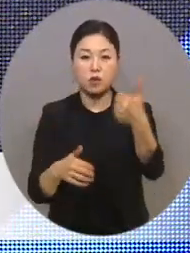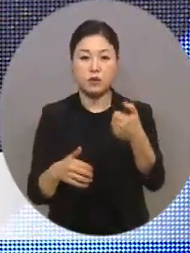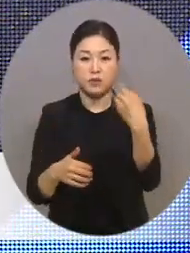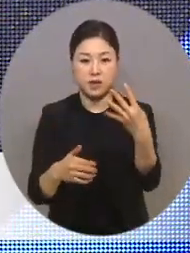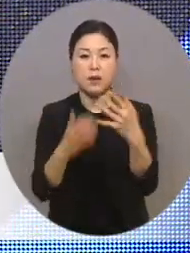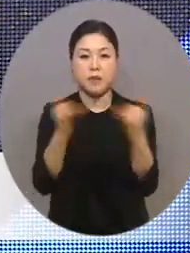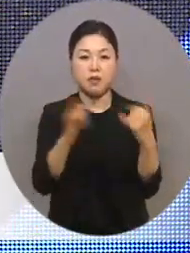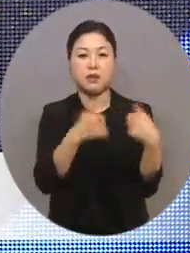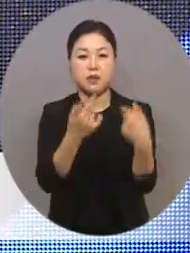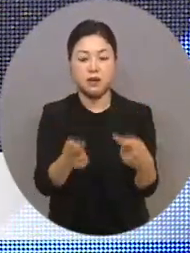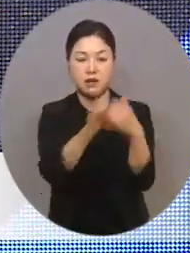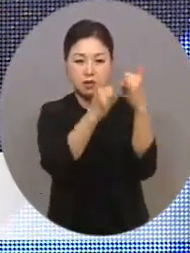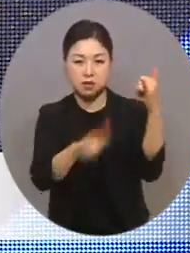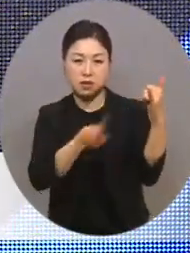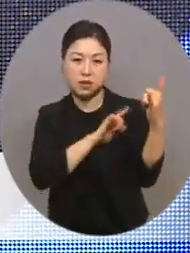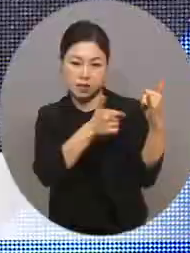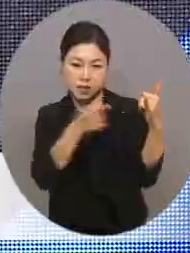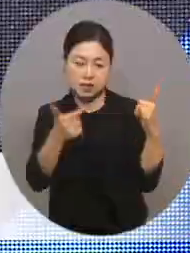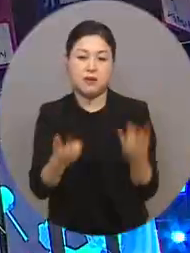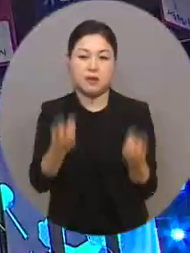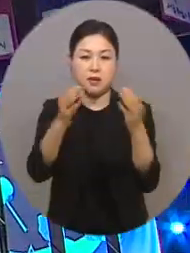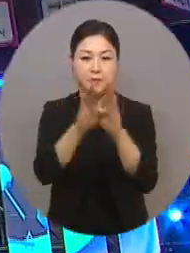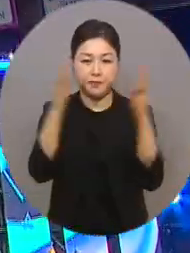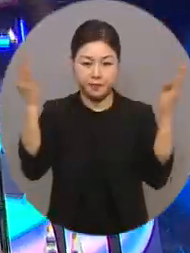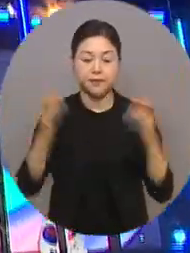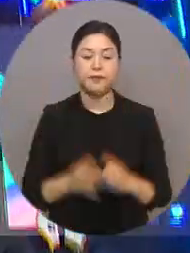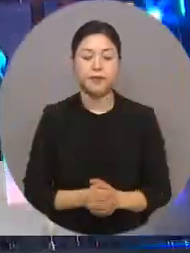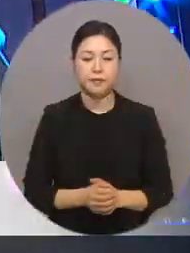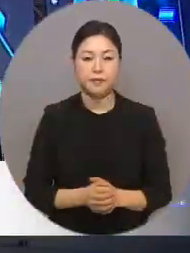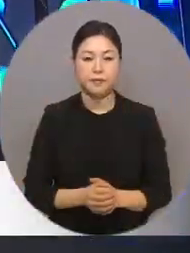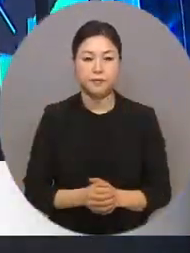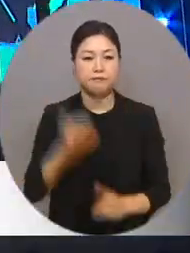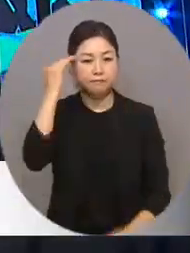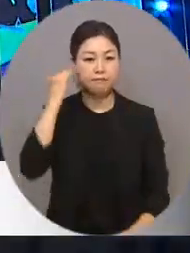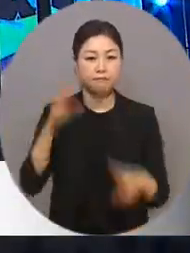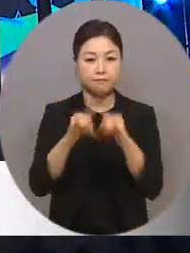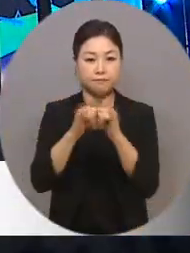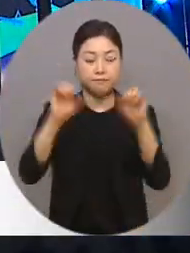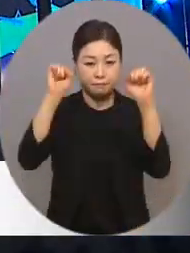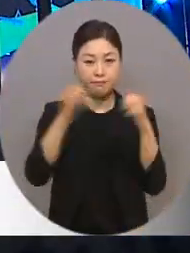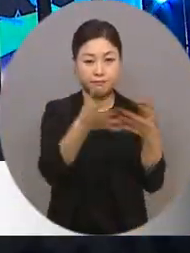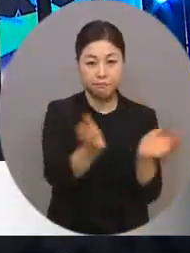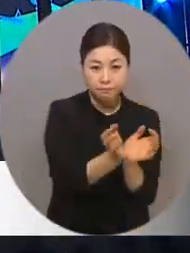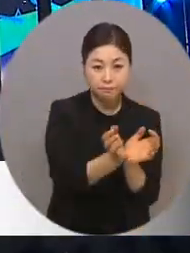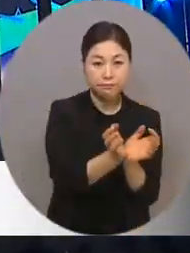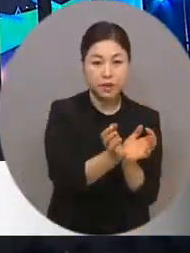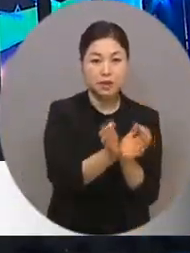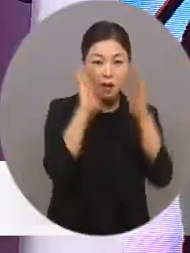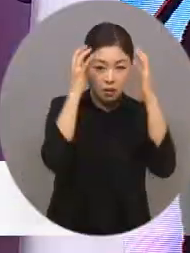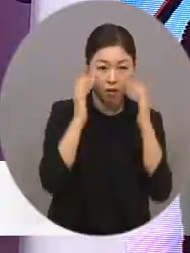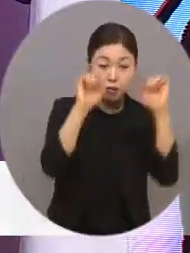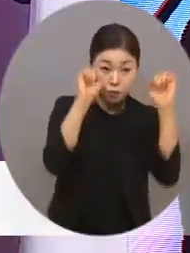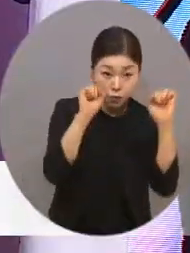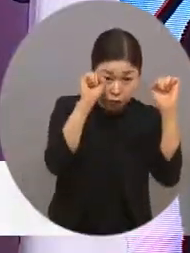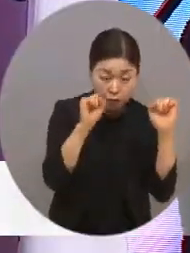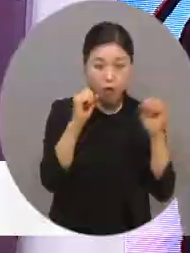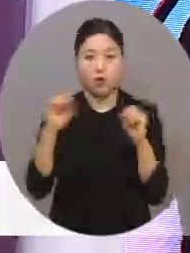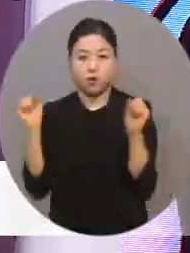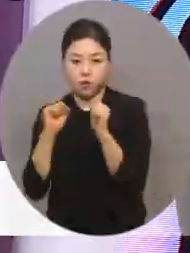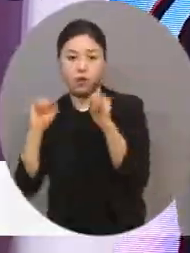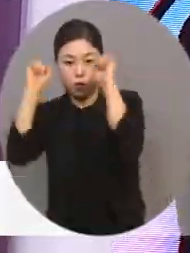최대 규모로 대회를 개최하게 되었습니다. 대한장애인체육회는 장애인 학예 스포츠뿐만 아니라 동계